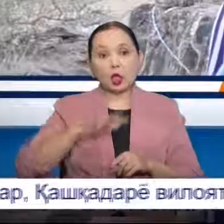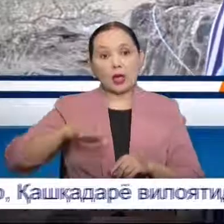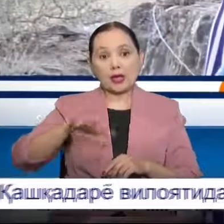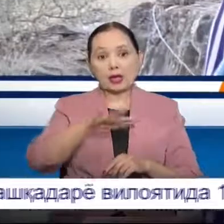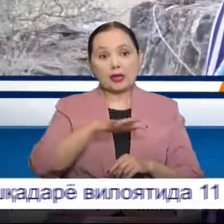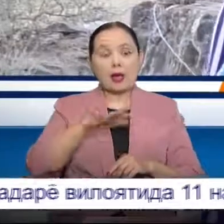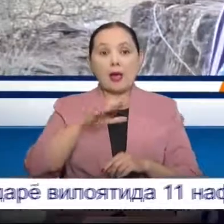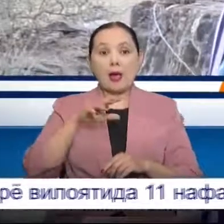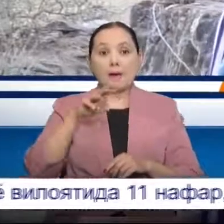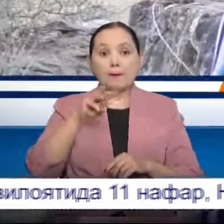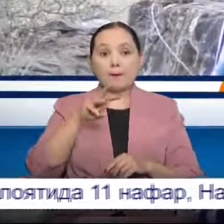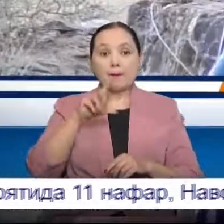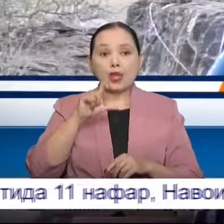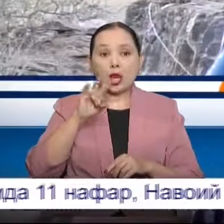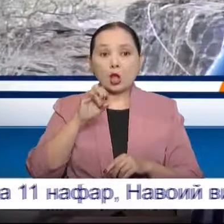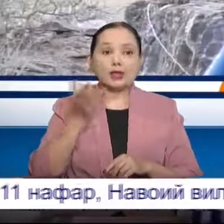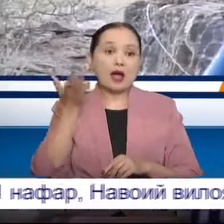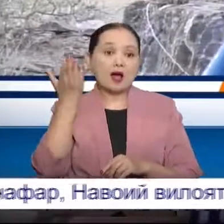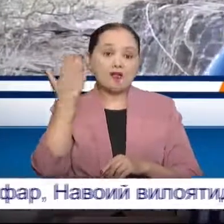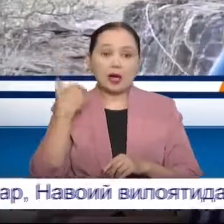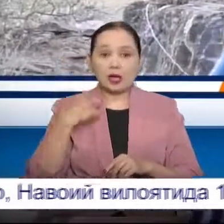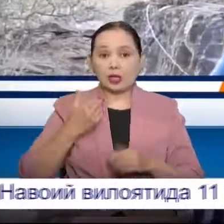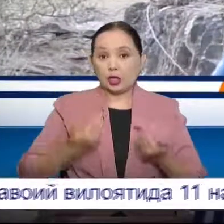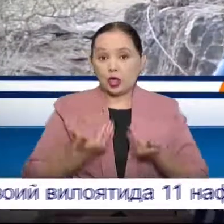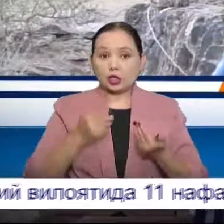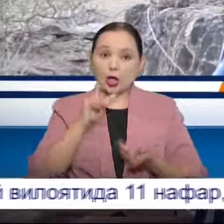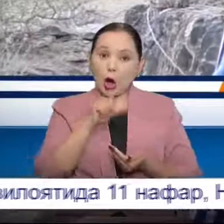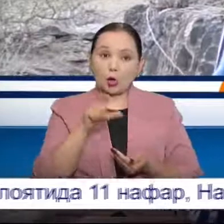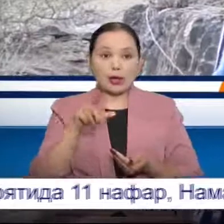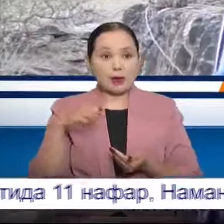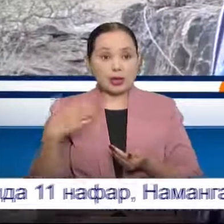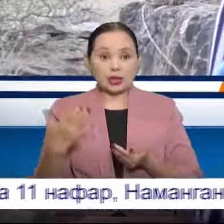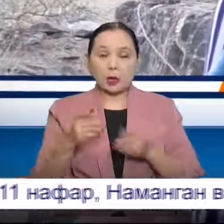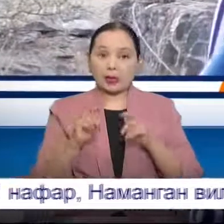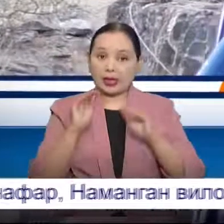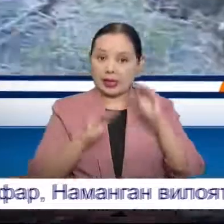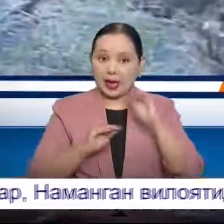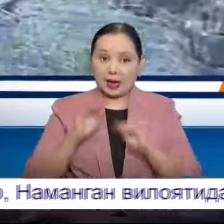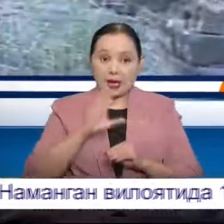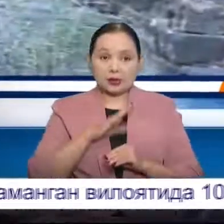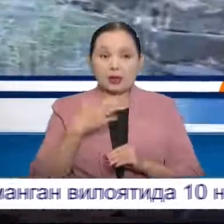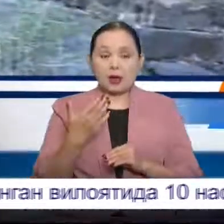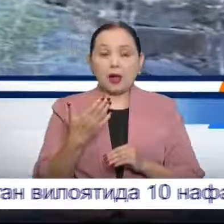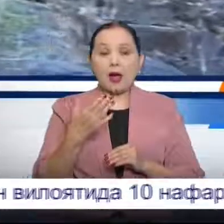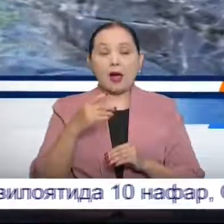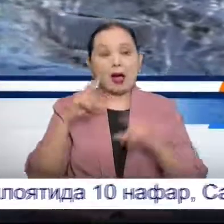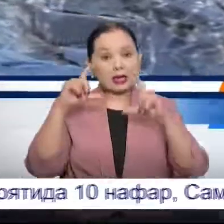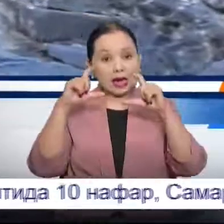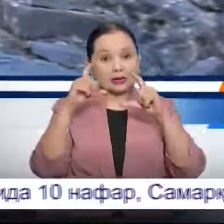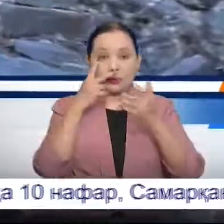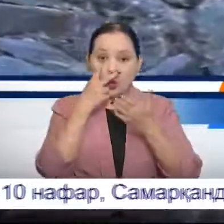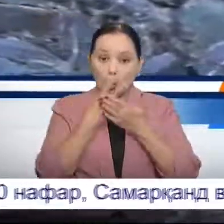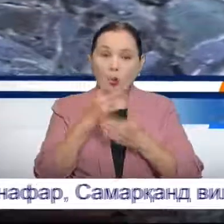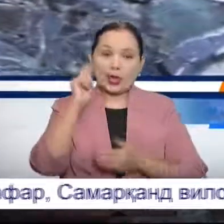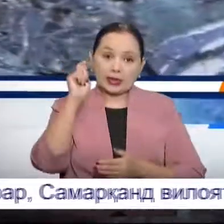miloddan avvalgi asrlarda yashagan ibtidoiy davr odamlar tomonidan yaratilgan o'sha nima rasmlarni